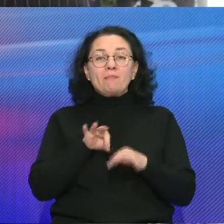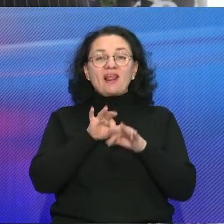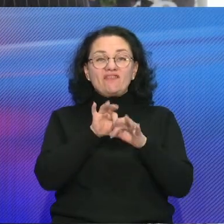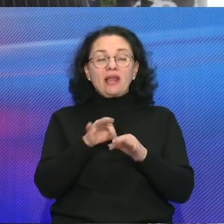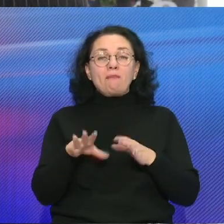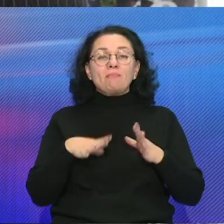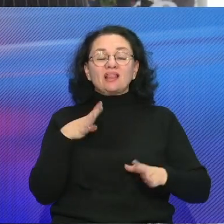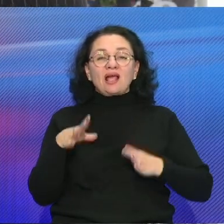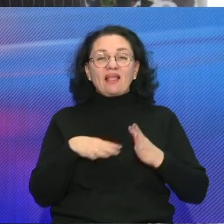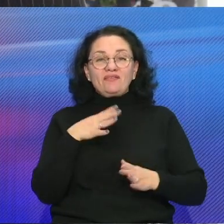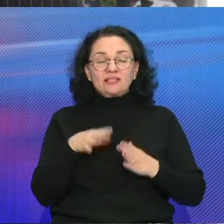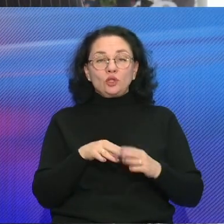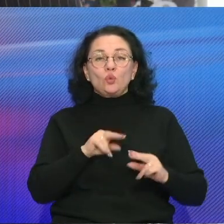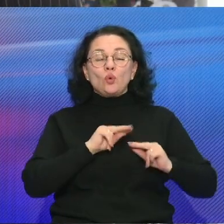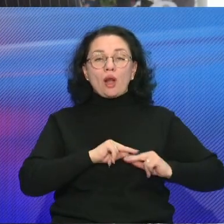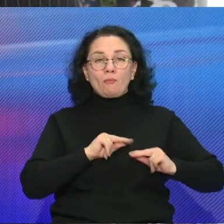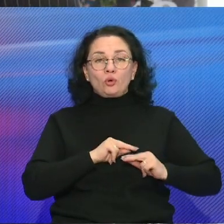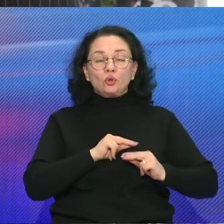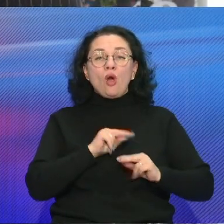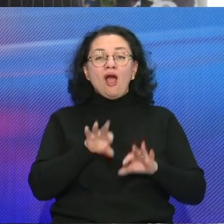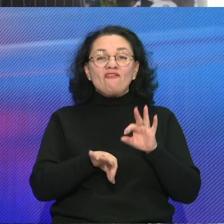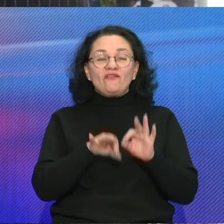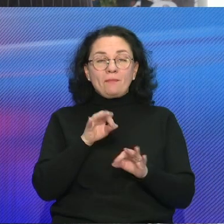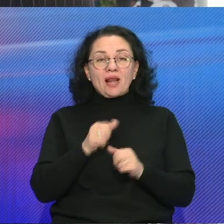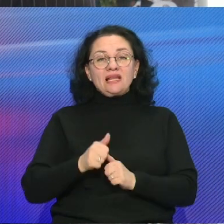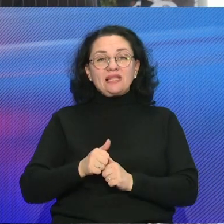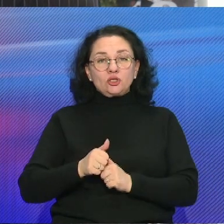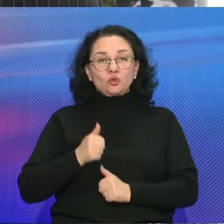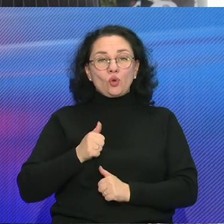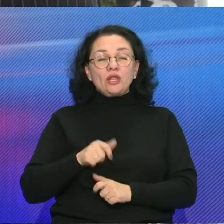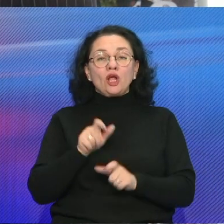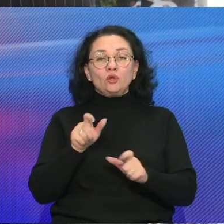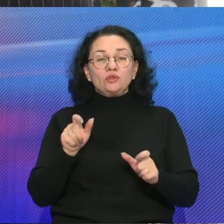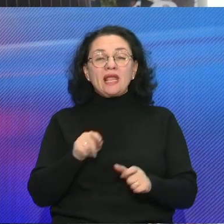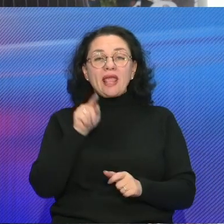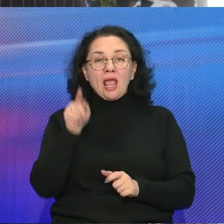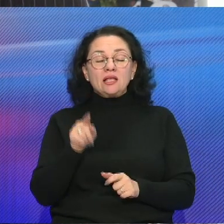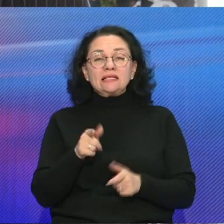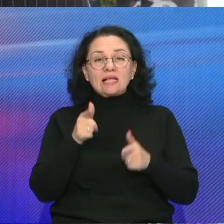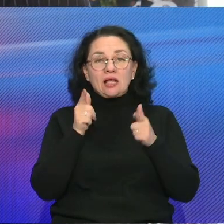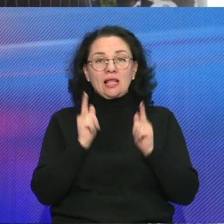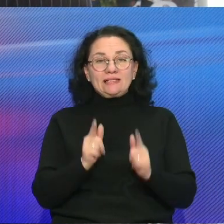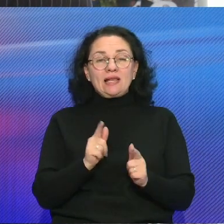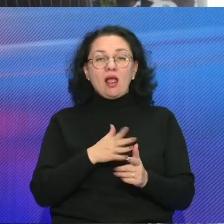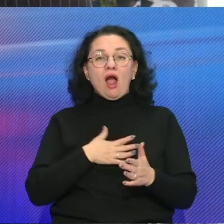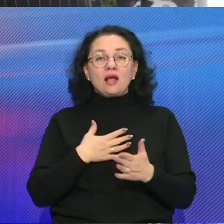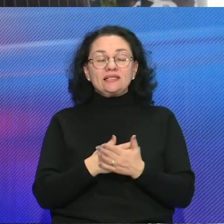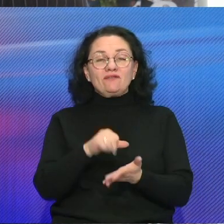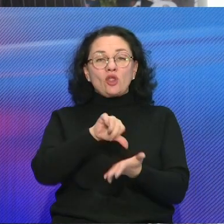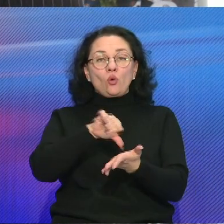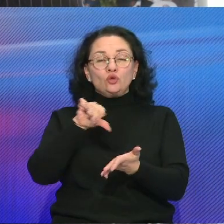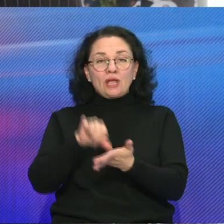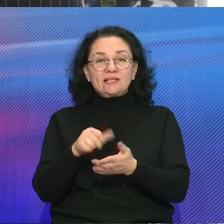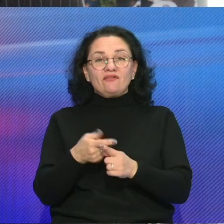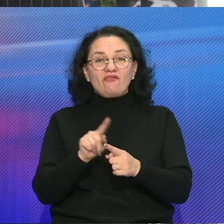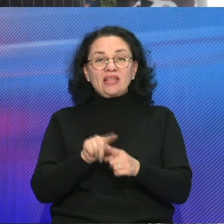подобрали достойных людей и им предложили, они изъявили согласны активно участвовать в избирательной